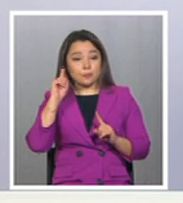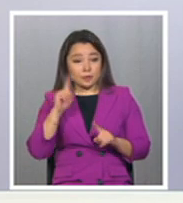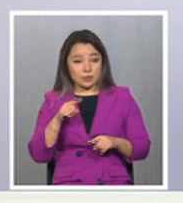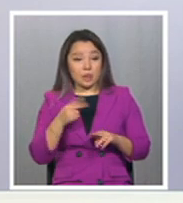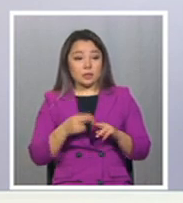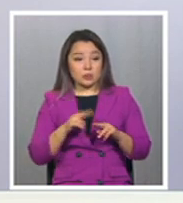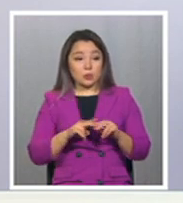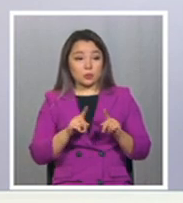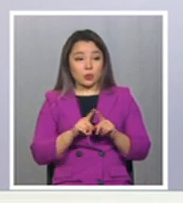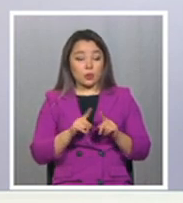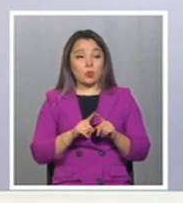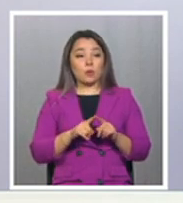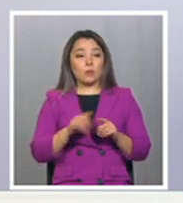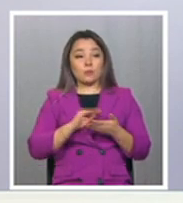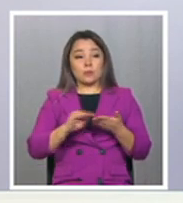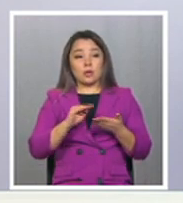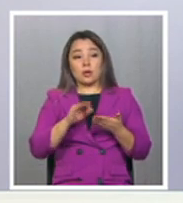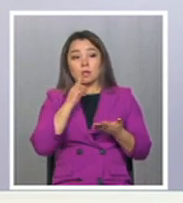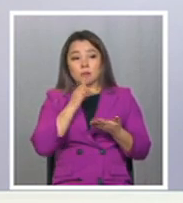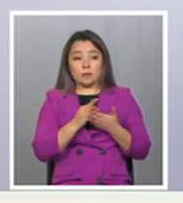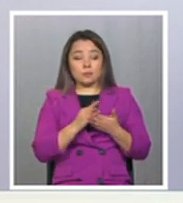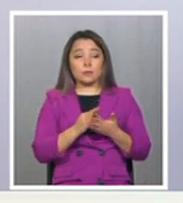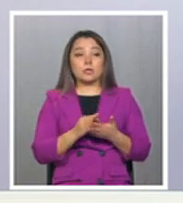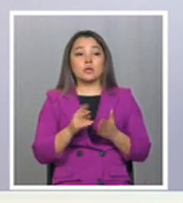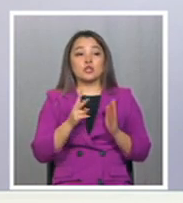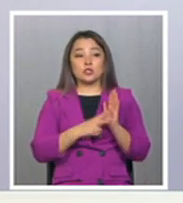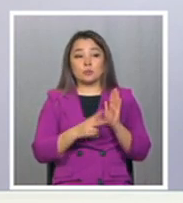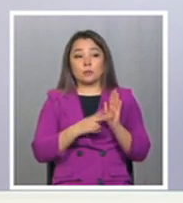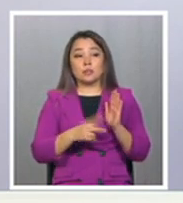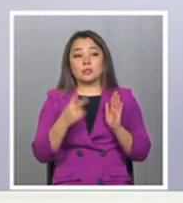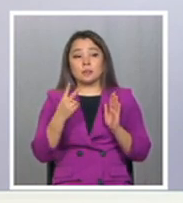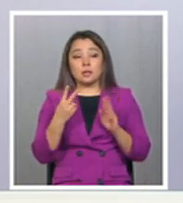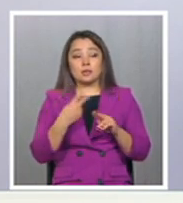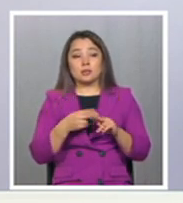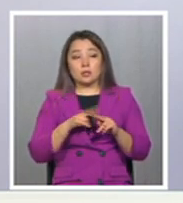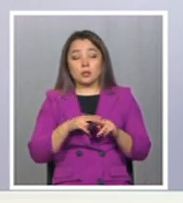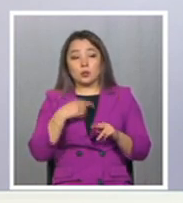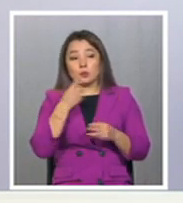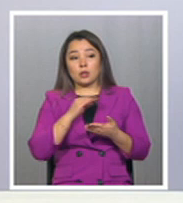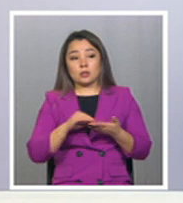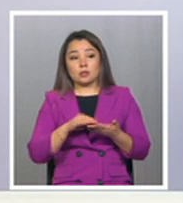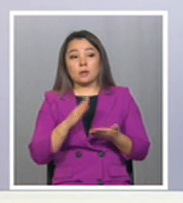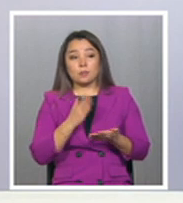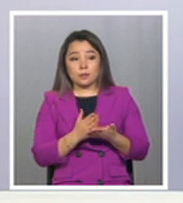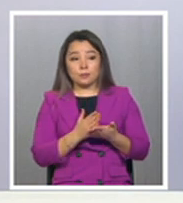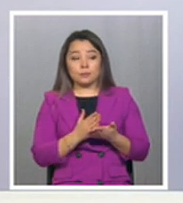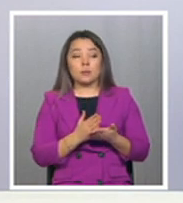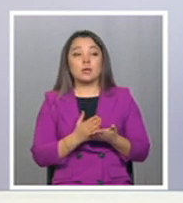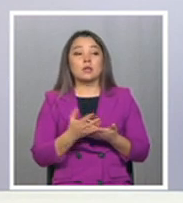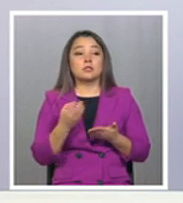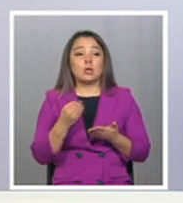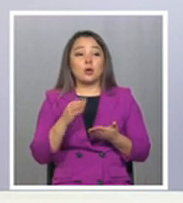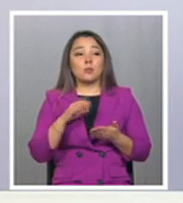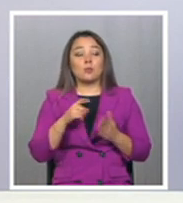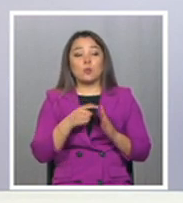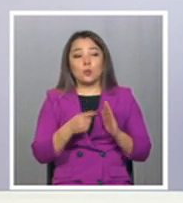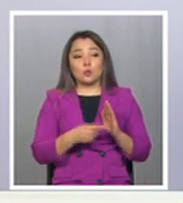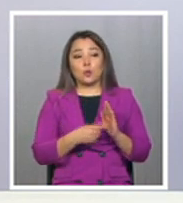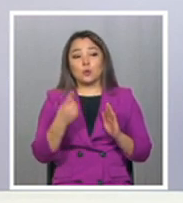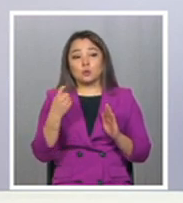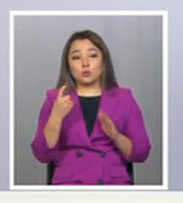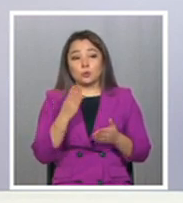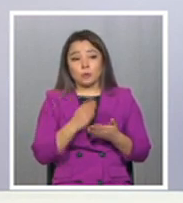Олай болса, ондық бөлшекпен жазатын болсақ, қараңыздар, алымындағы 72-нің өзін жазып қоямыз, және бөлімінде 100 деген сан